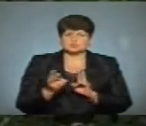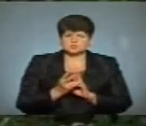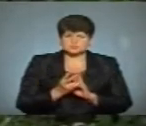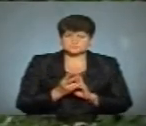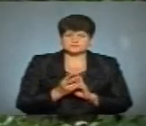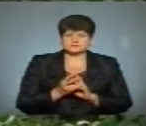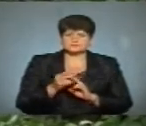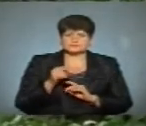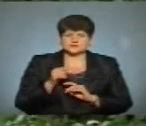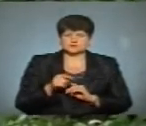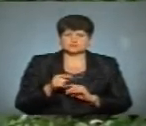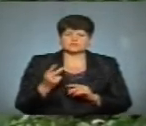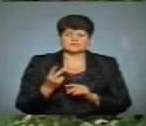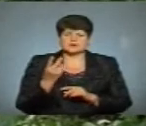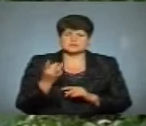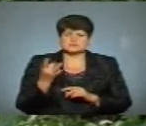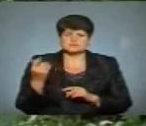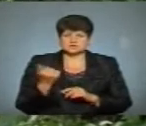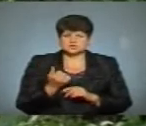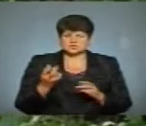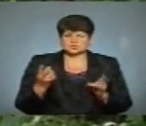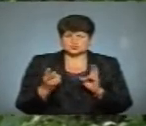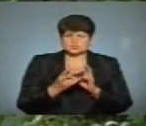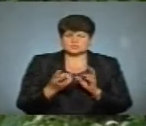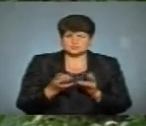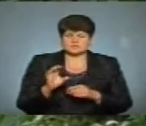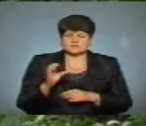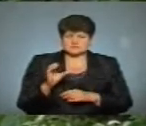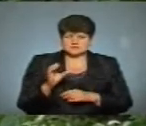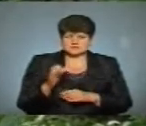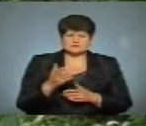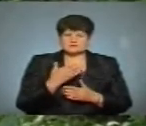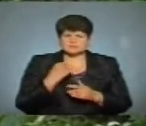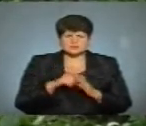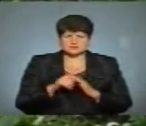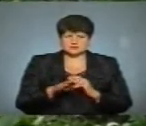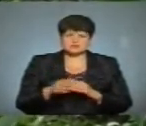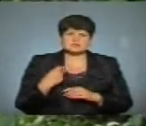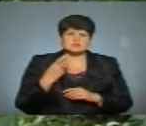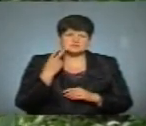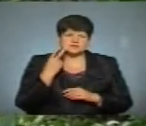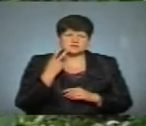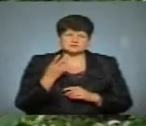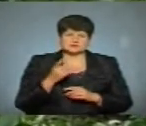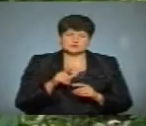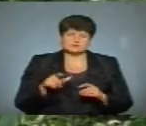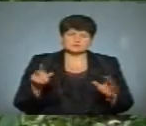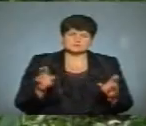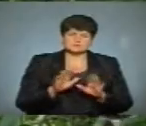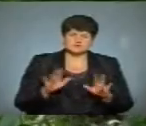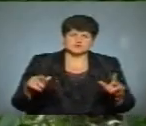якщо буде чи два рази в тиждень зустріч, ну, в середу, немає значення. Я все людям то граю, люди співають,